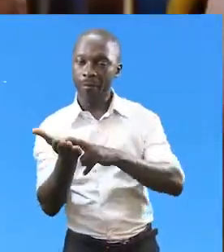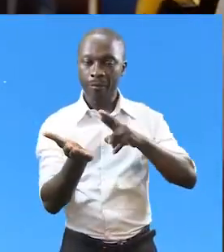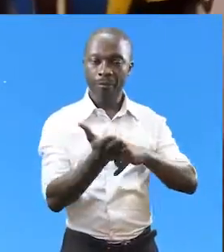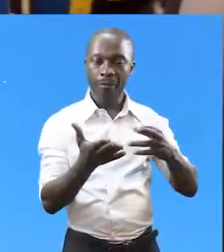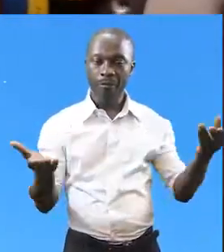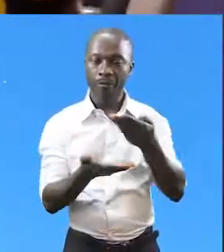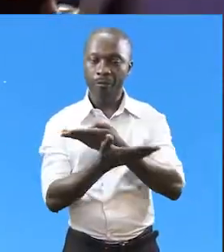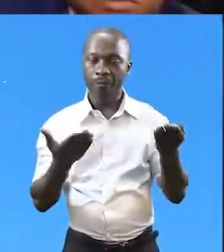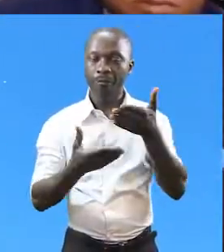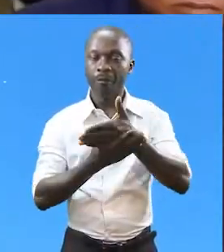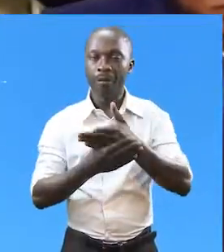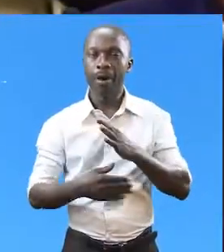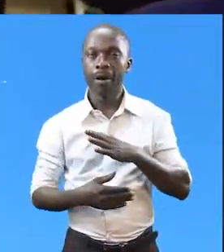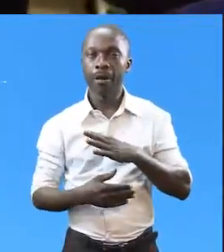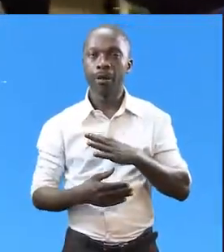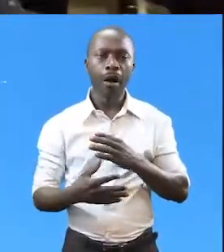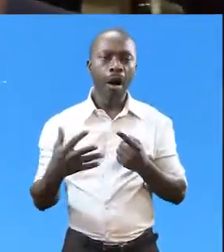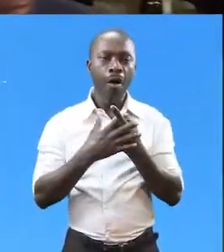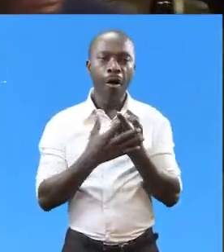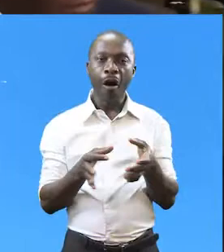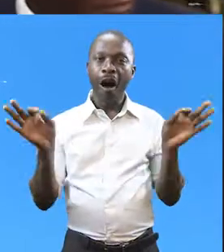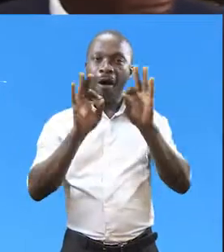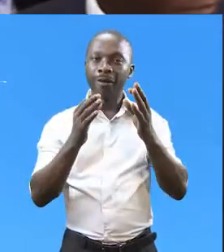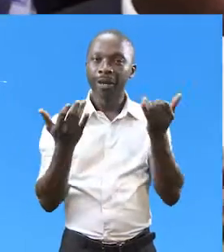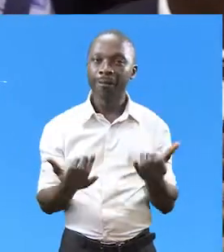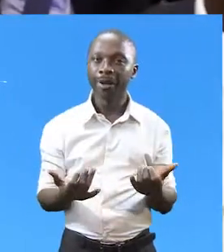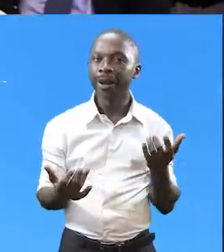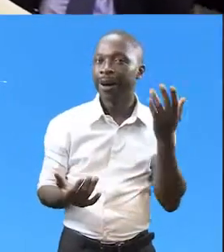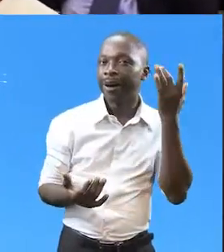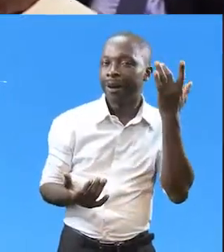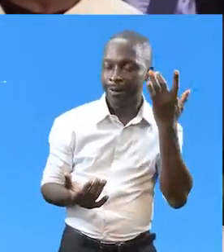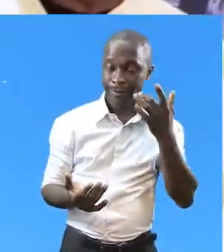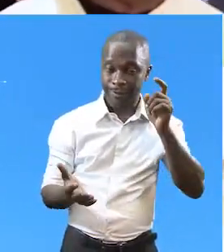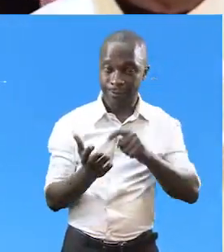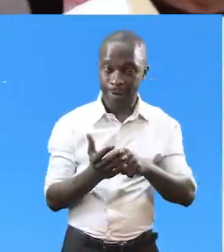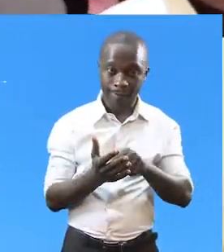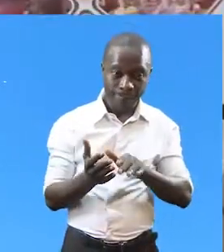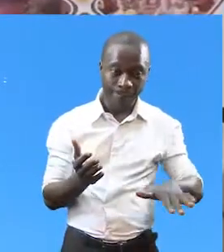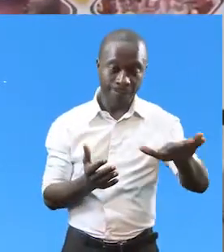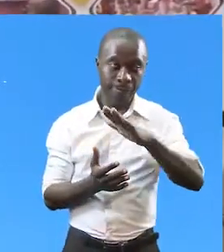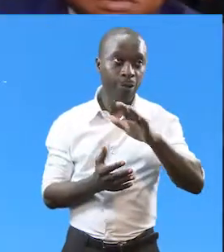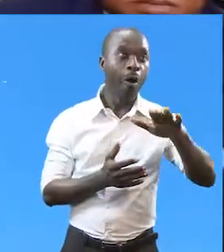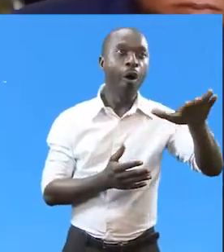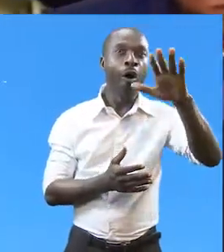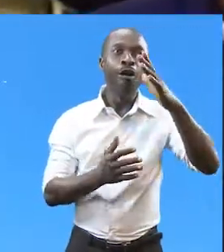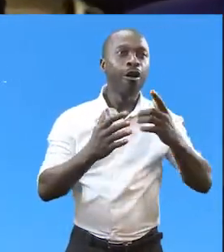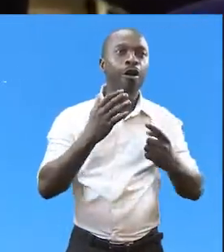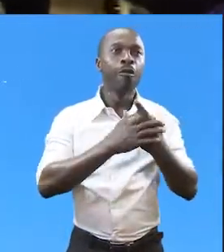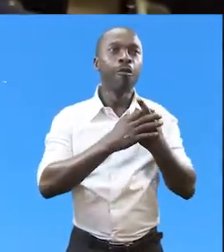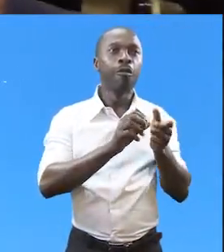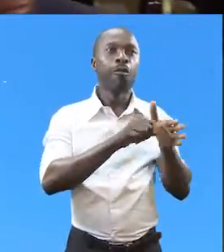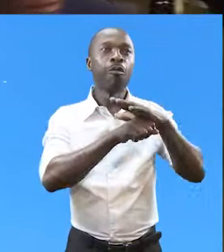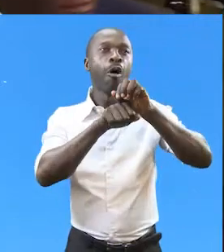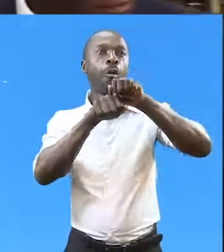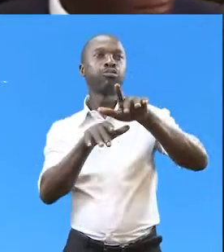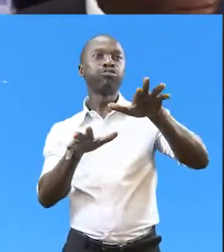sont fragilisées par la pandémie de la COVID-19. Il s'agit donc d'apporter un soutien principalement aux entreprises du secteur des transports, des